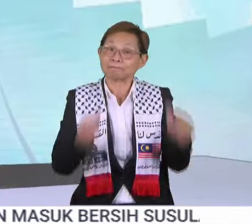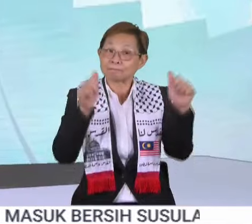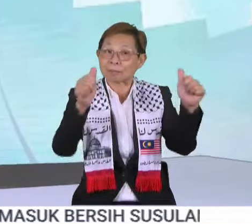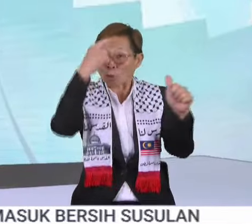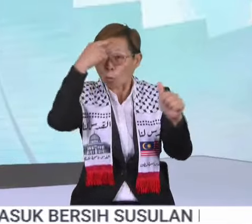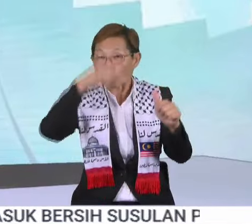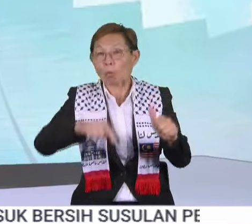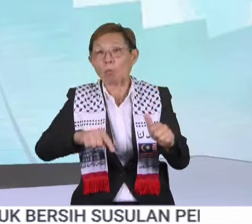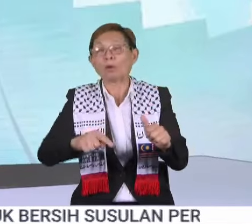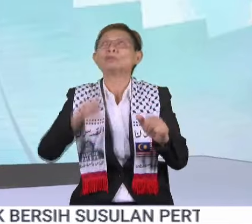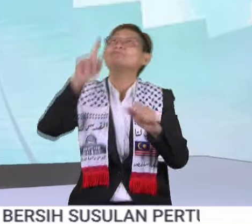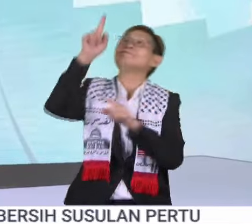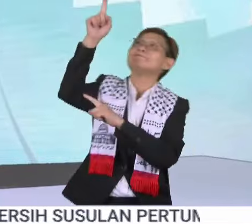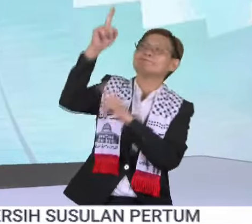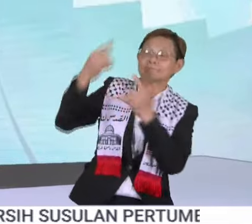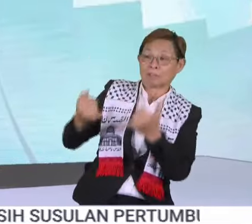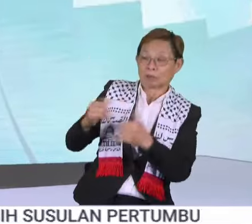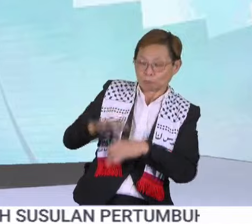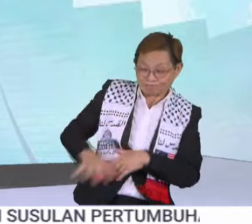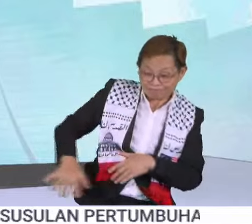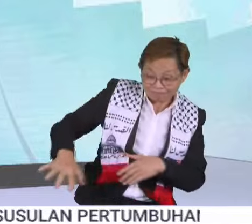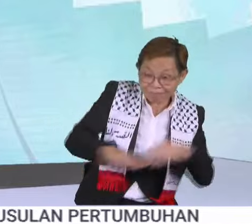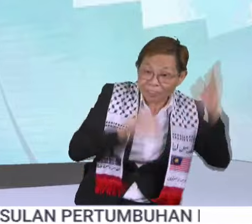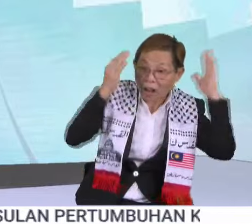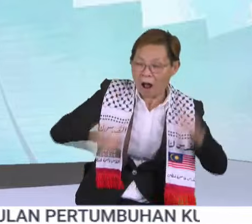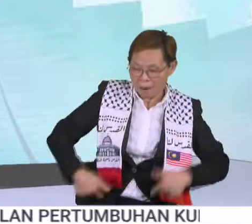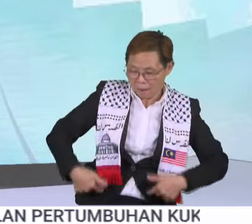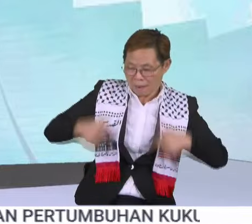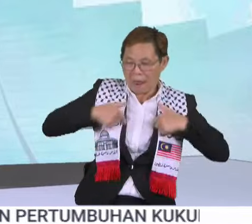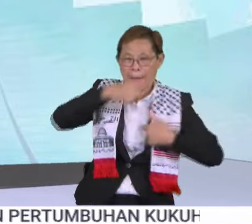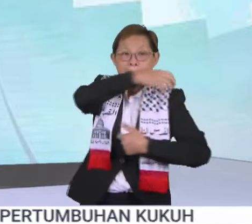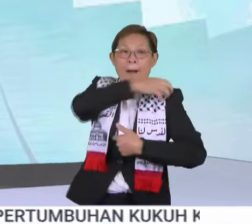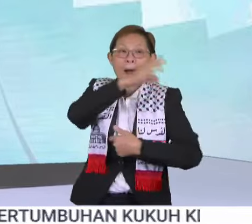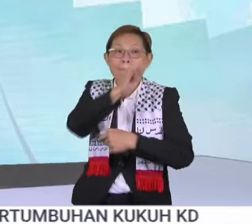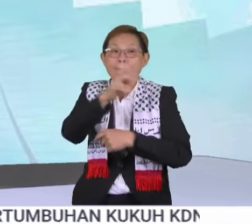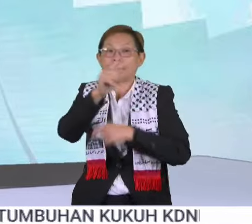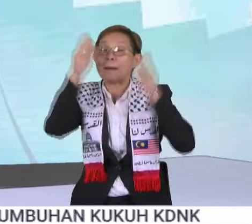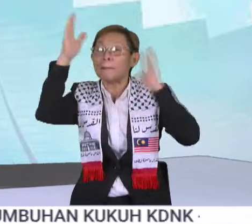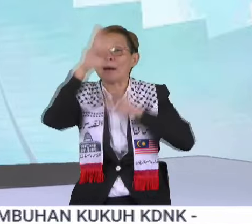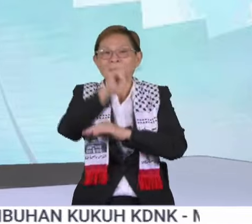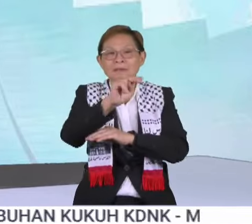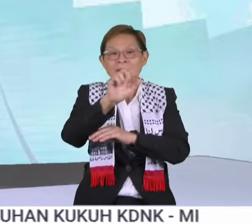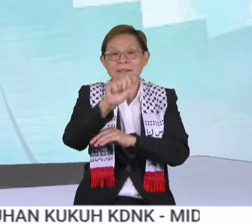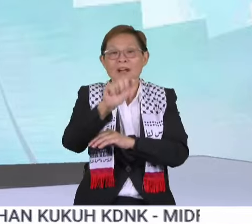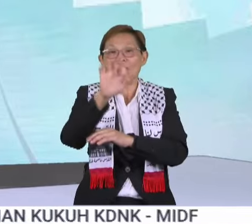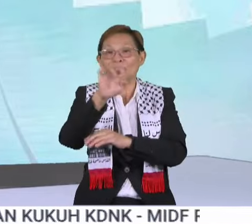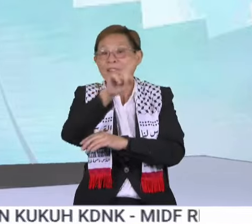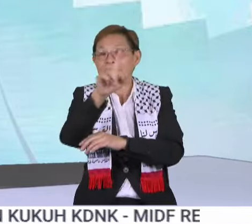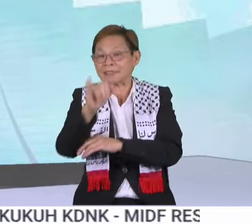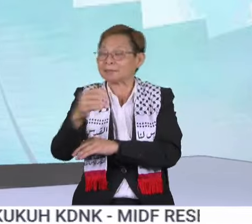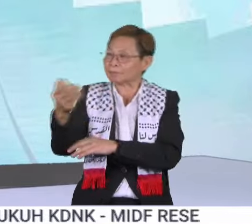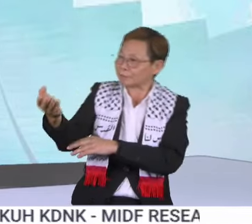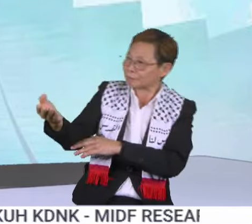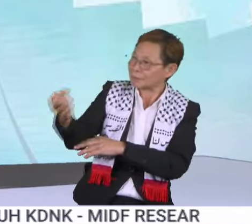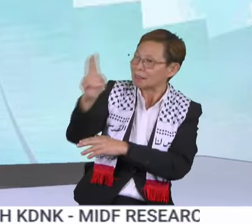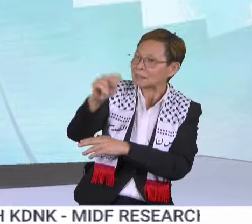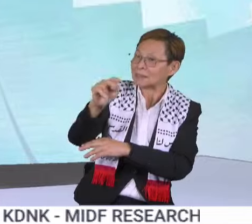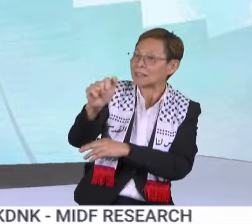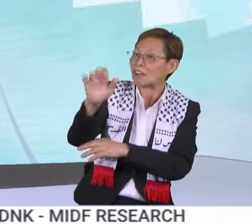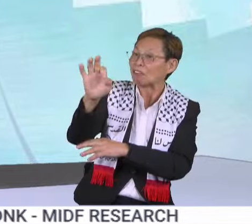Baik saudara, untuk perkembangan cuaca semasa seluruh negara, langsung bersama pegawai Met Malaysia, Muhammad Napizi, Mat Napiah. Silakan,